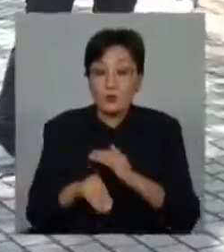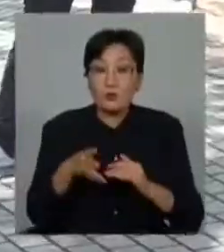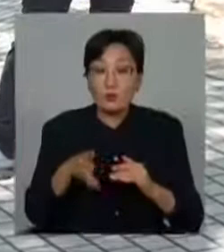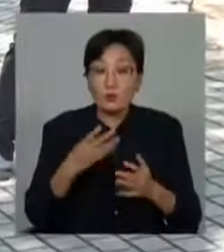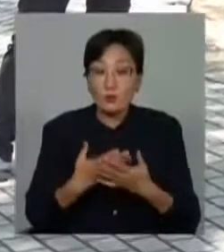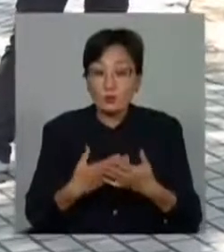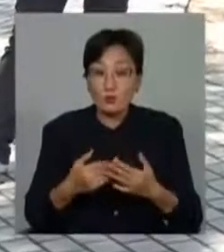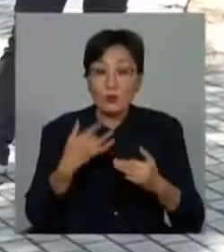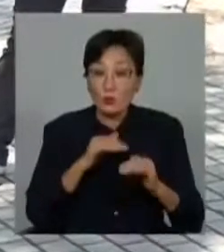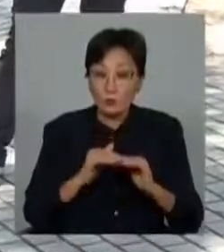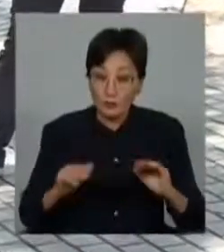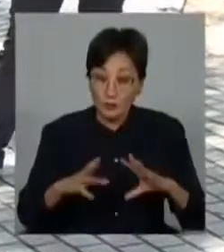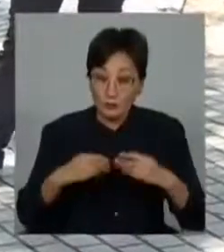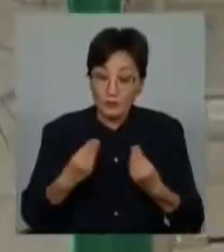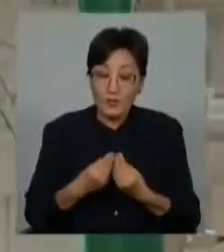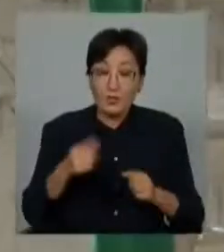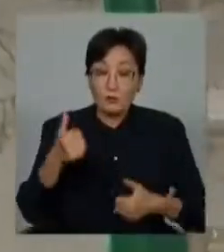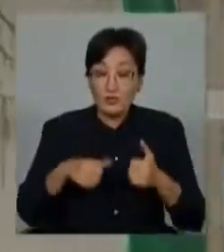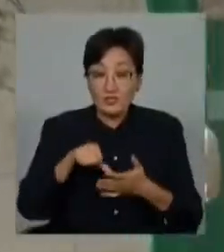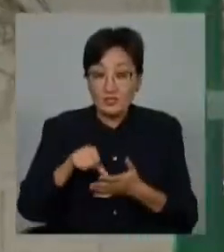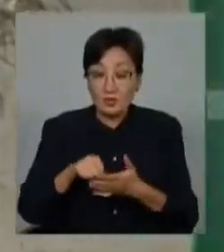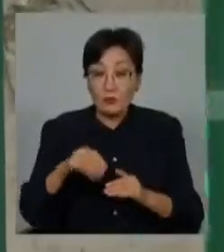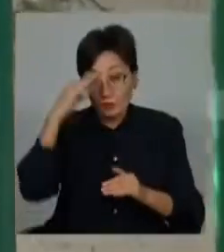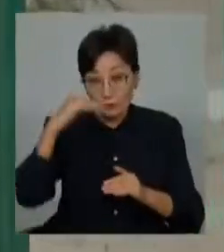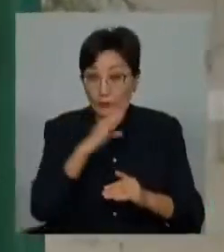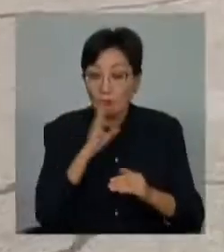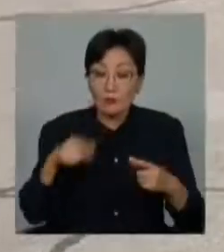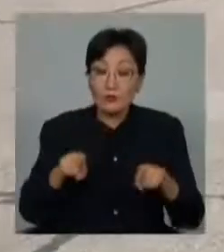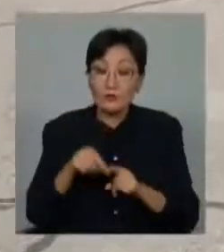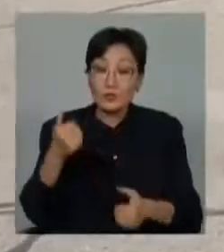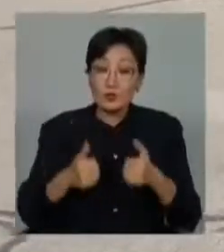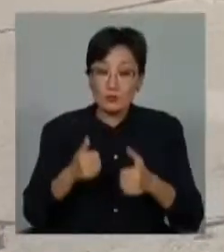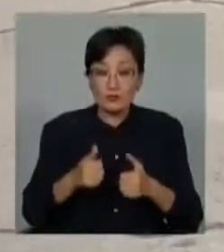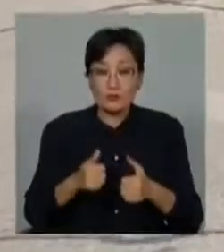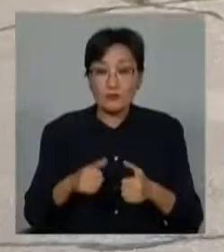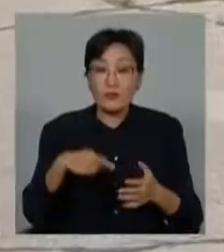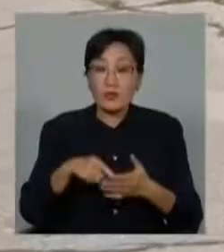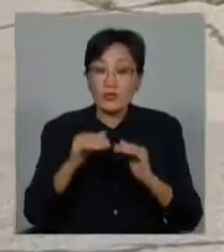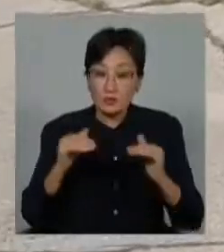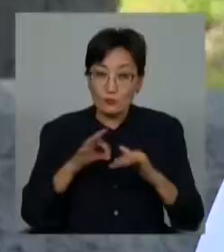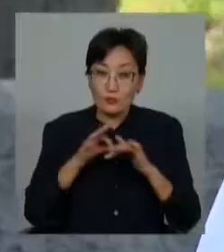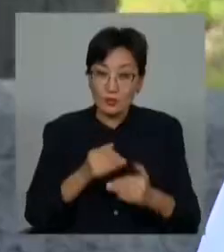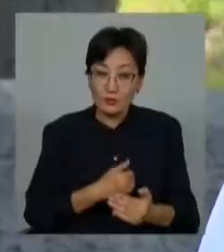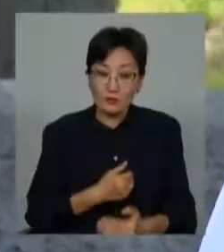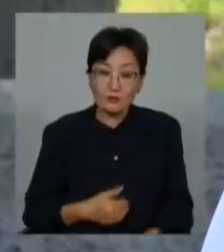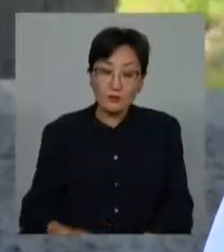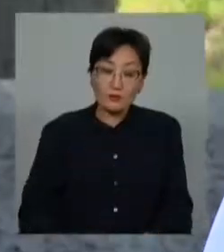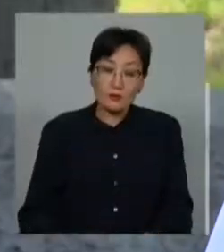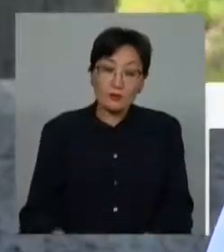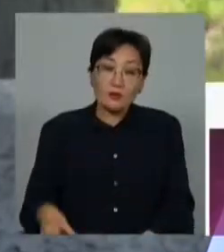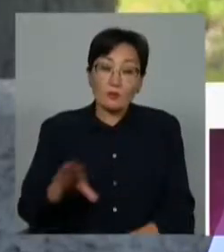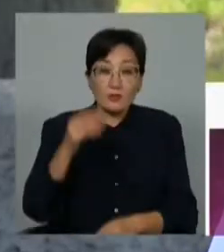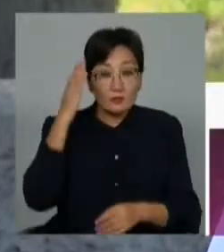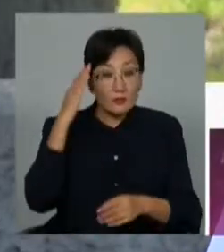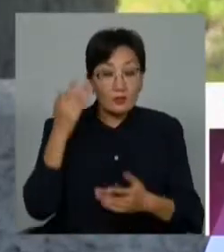мыңға жуығы көпбалалы отбасы. Сайысқа қатысушы ата-аналар мұндай сайыстардың ендігіде қалалық деңгейде өткенін қалайды. Барлығы өздерінің